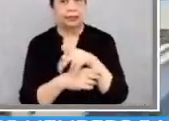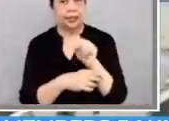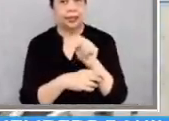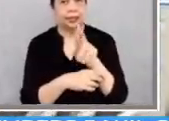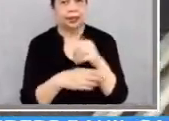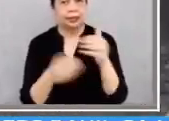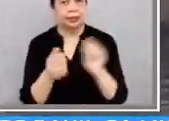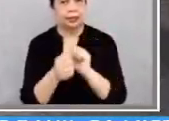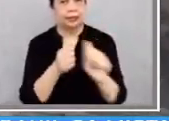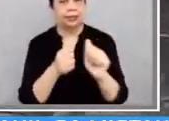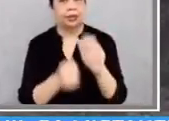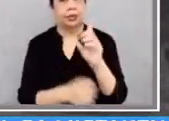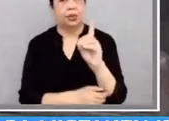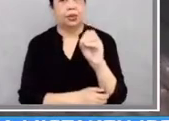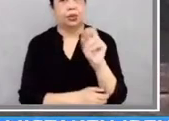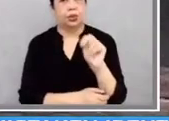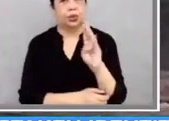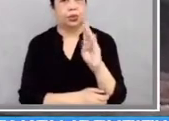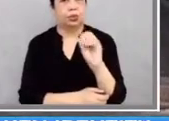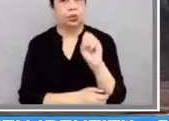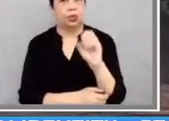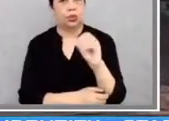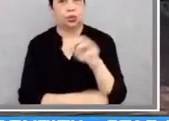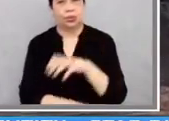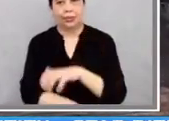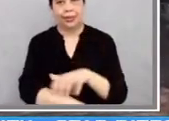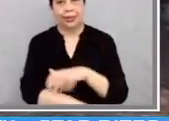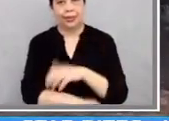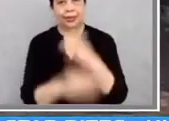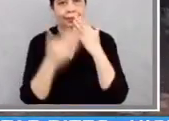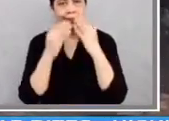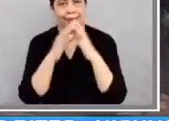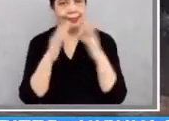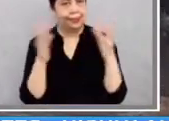ng Don Bosco sa Makati. Maraming salamat po sa inyo.